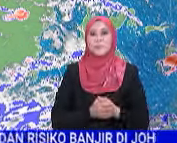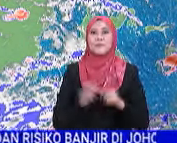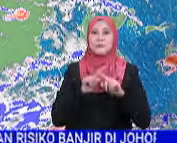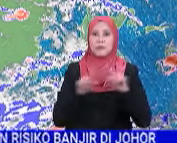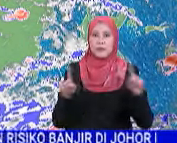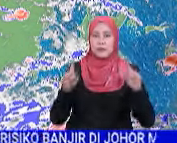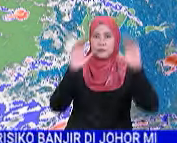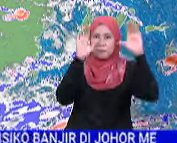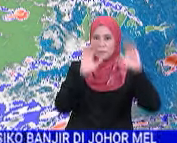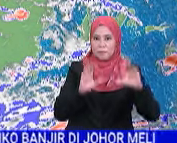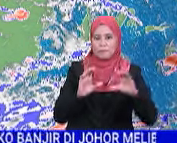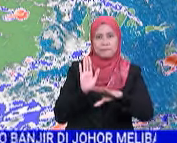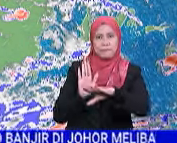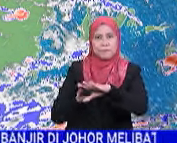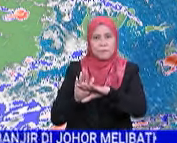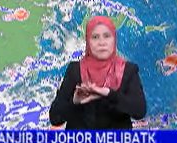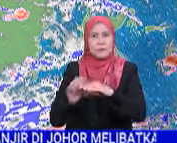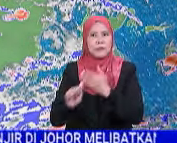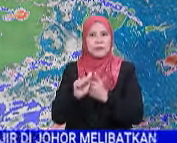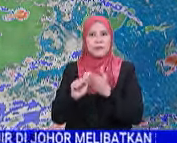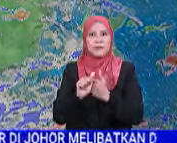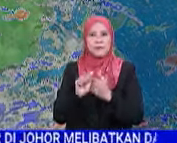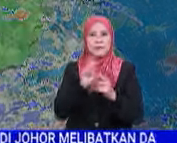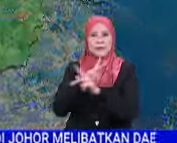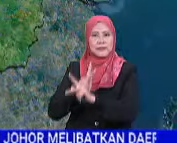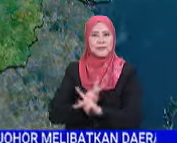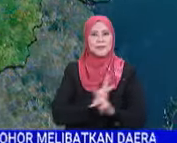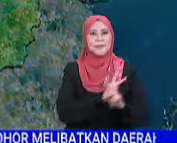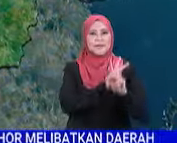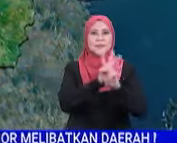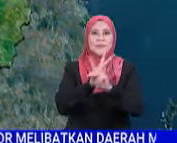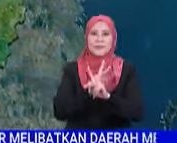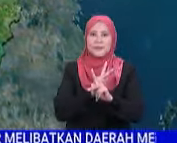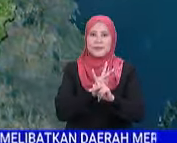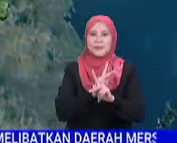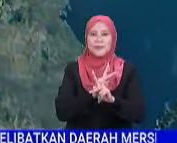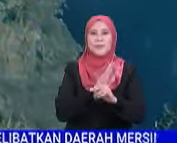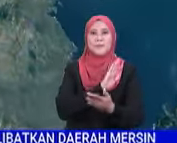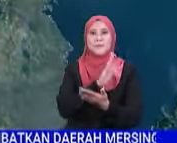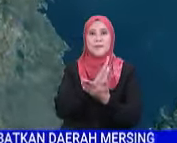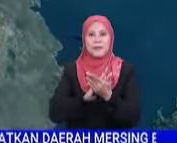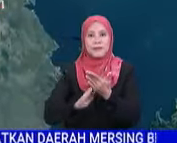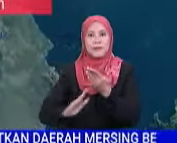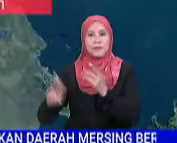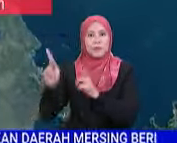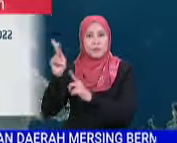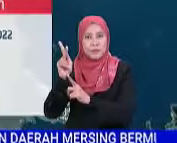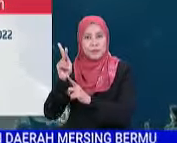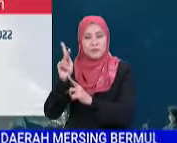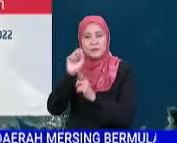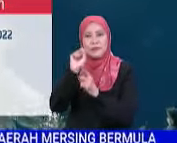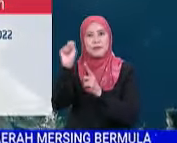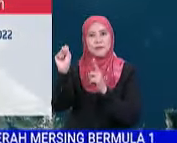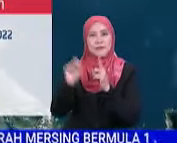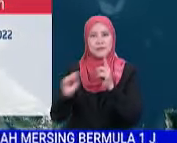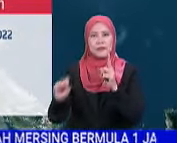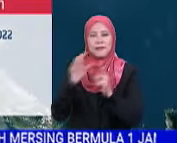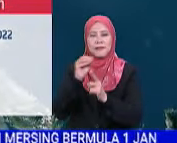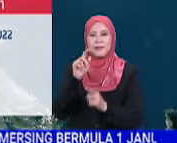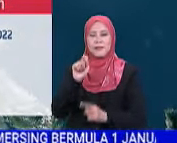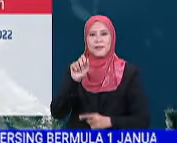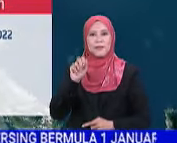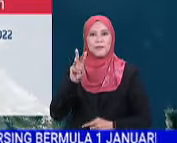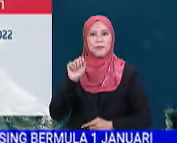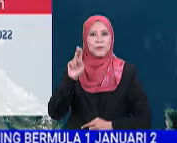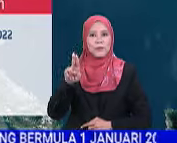lagi mengekalkan amaran cuaca peringkat waspada melibatkan bahagian Kudat, Sandakan dan juga Tawau di